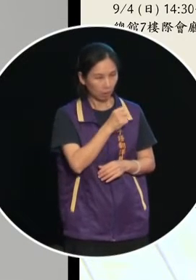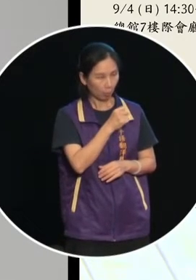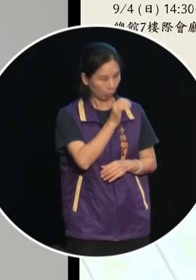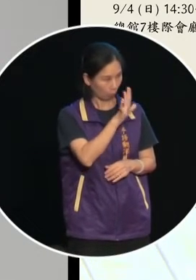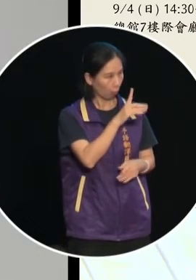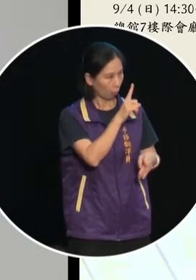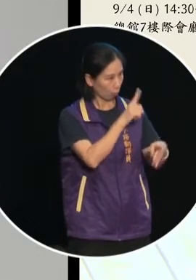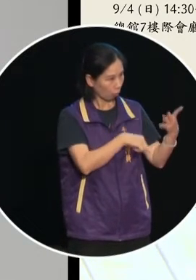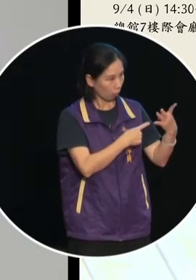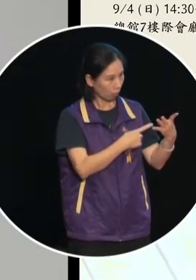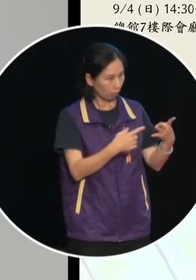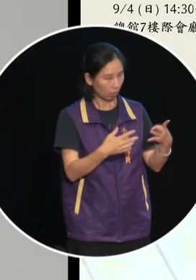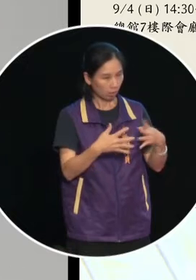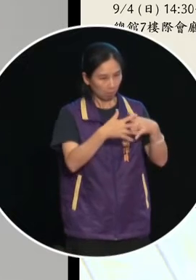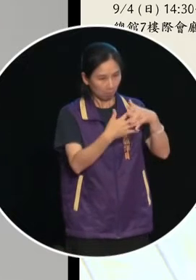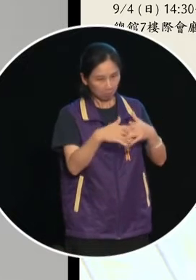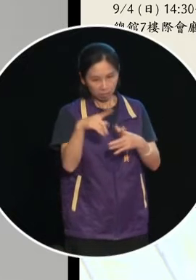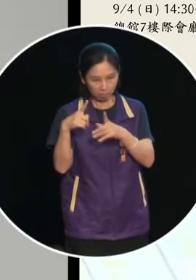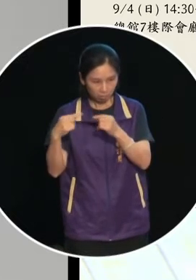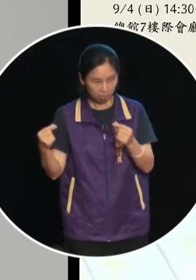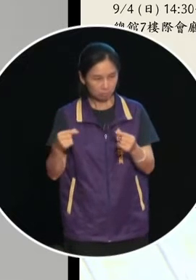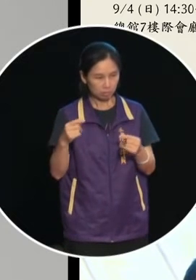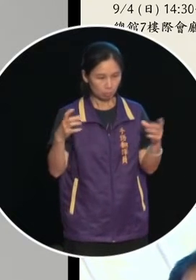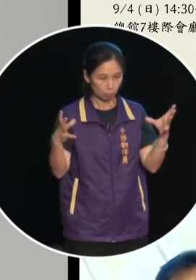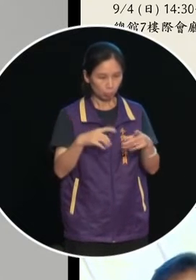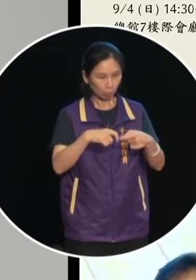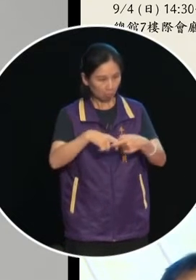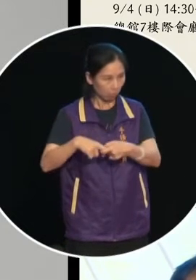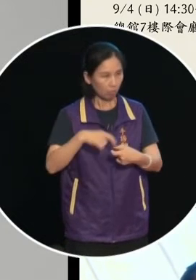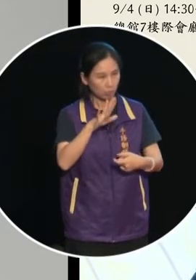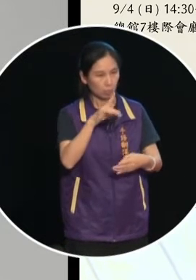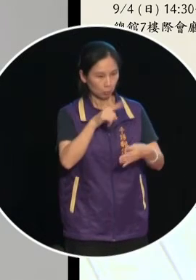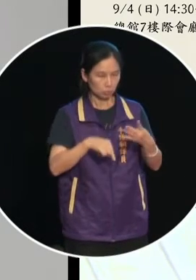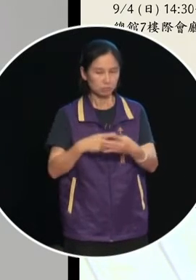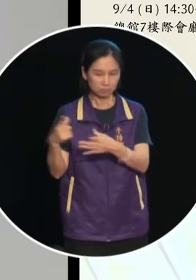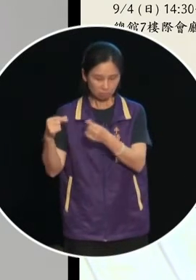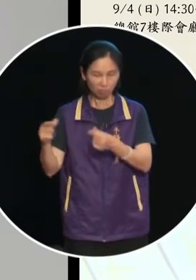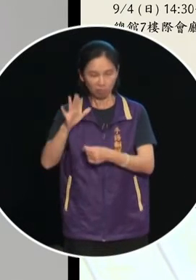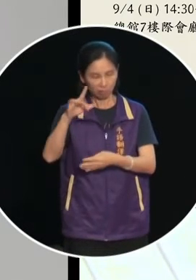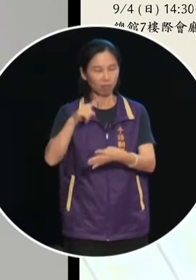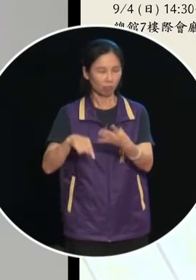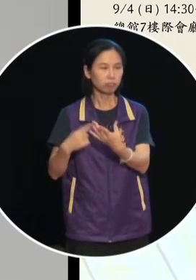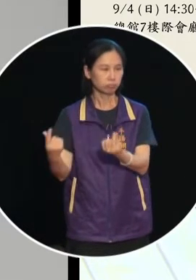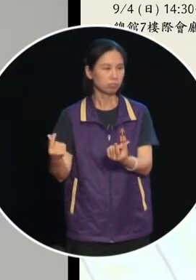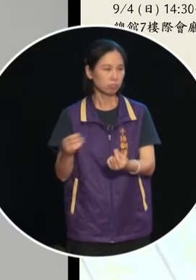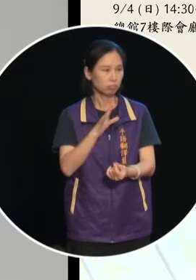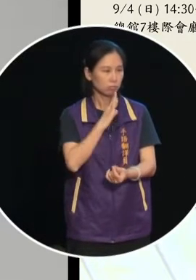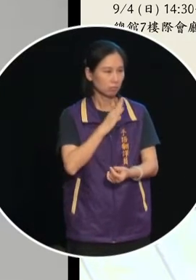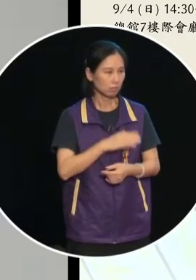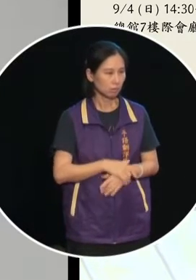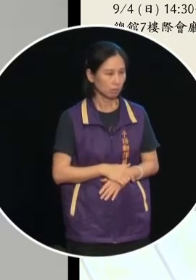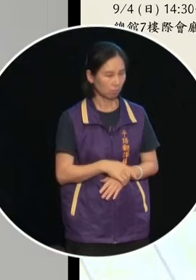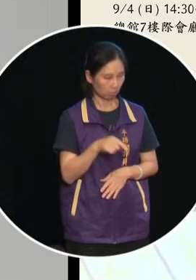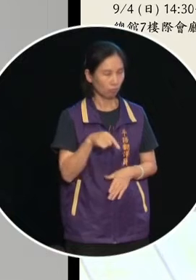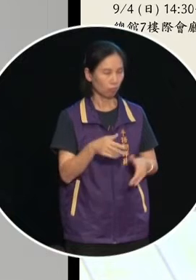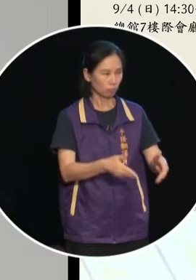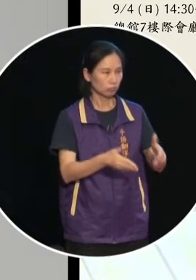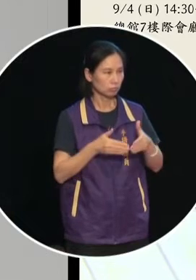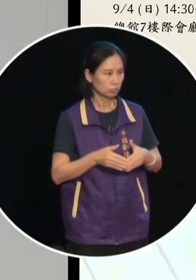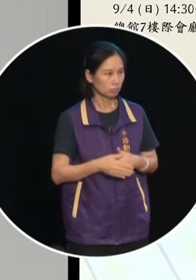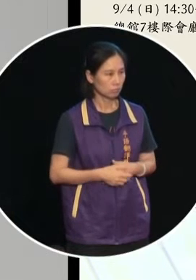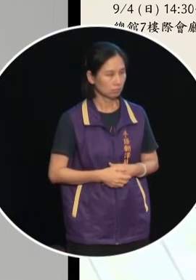台湾优势，美日同盟优势才是日本优势，有这个顺序的。所以这点是很重要。